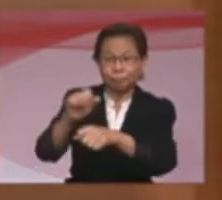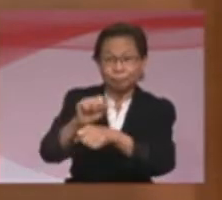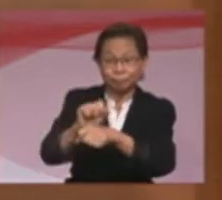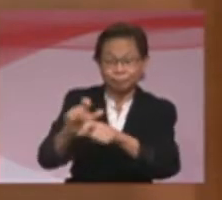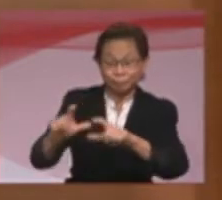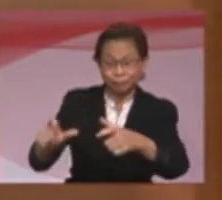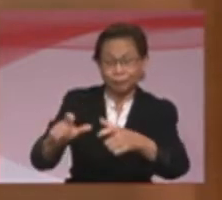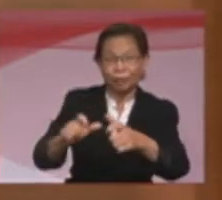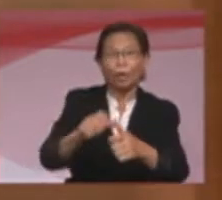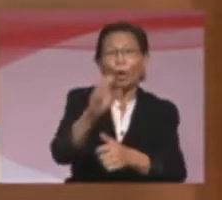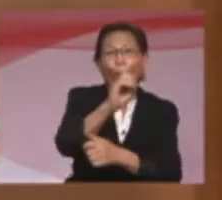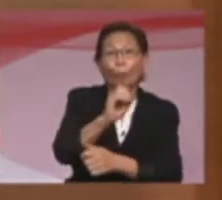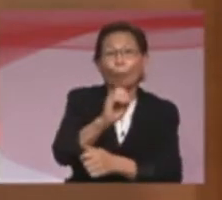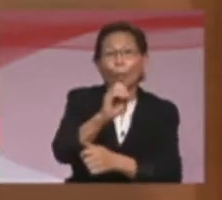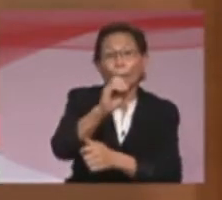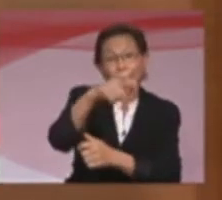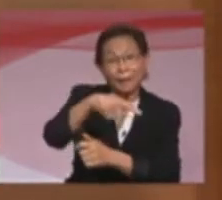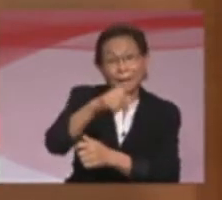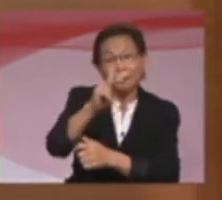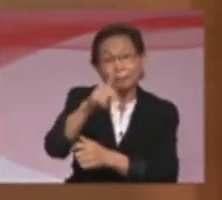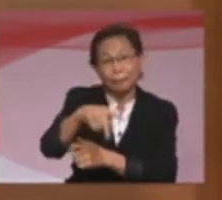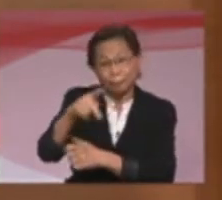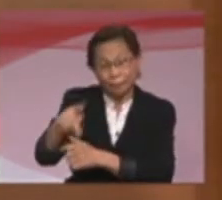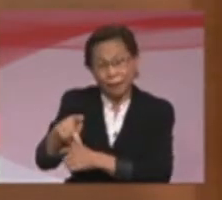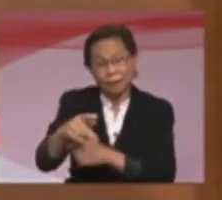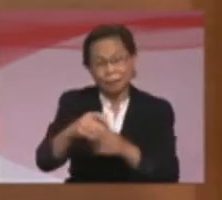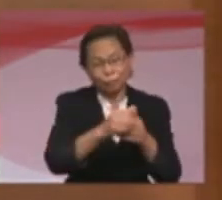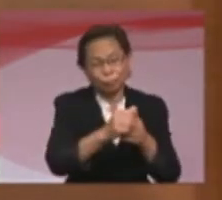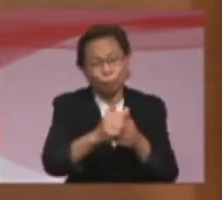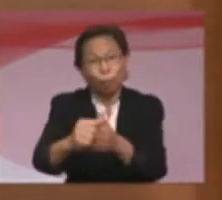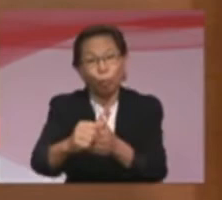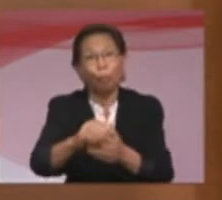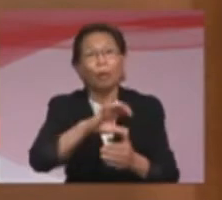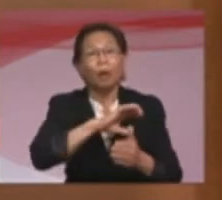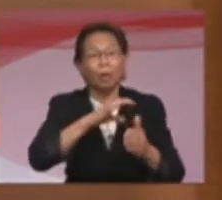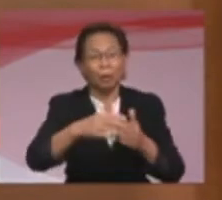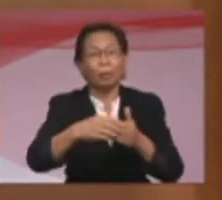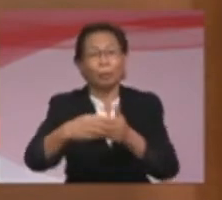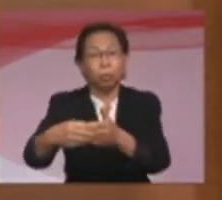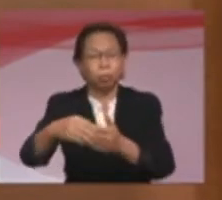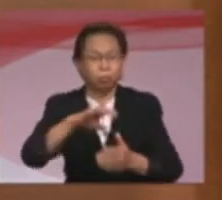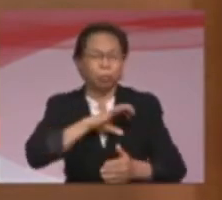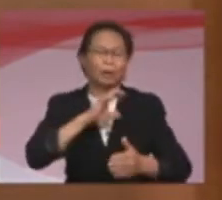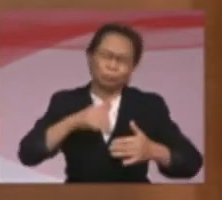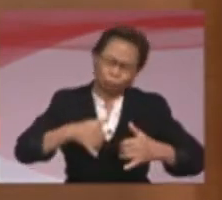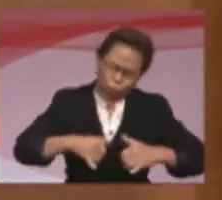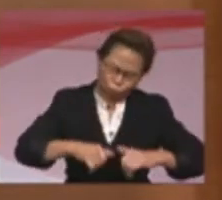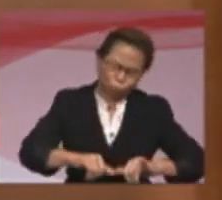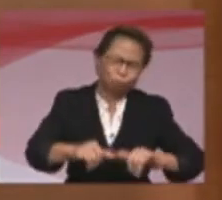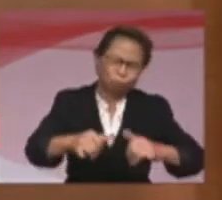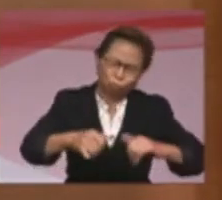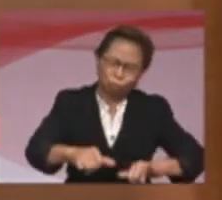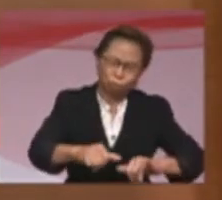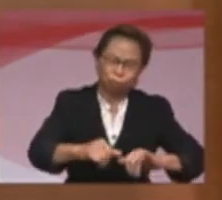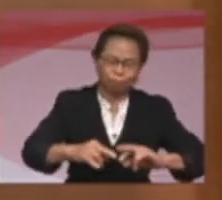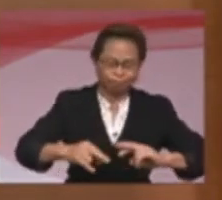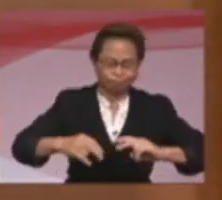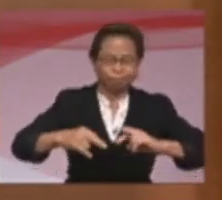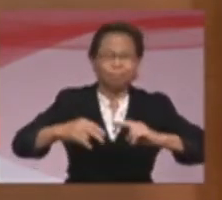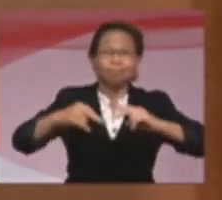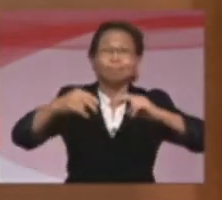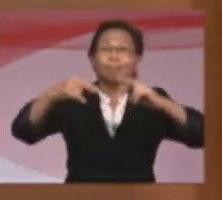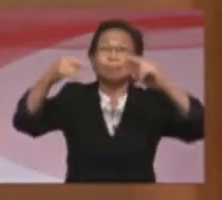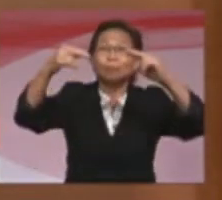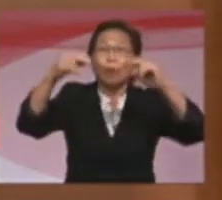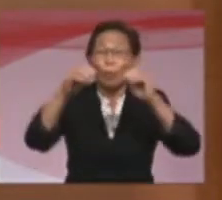PKPP yang diketuai oleh PDRM akan terus mempertingkatkan pemeriksaan